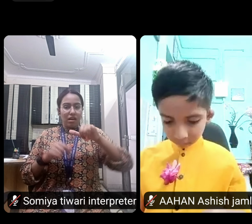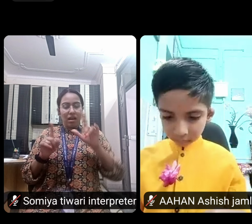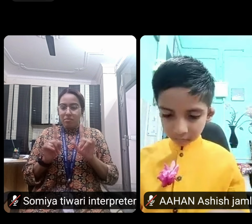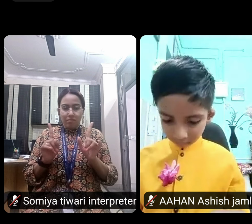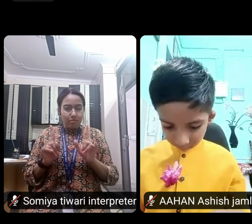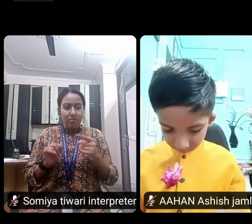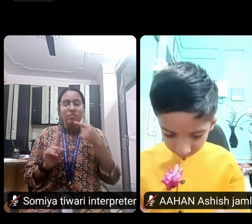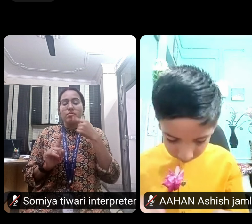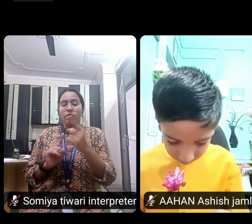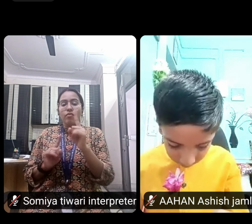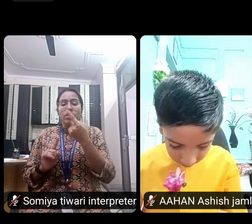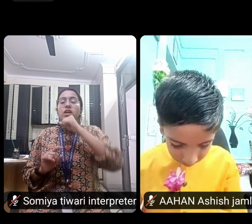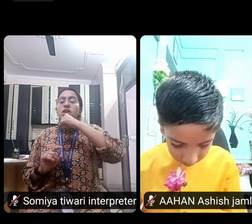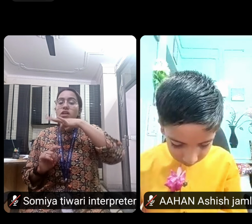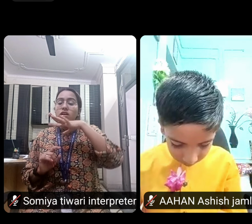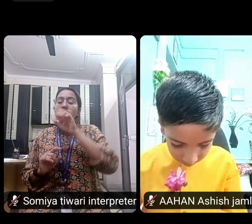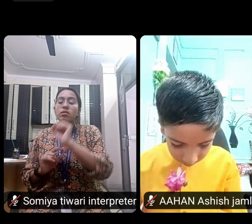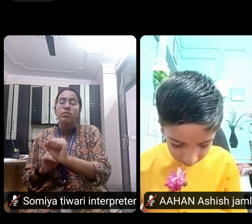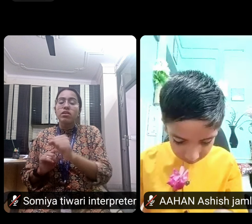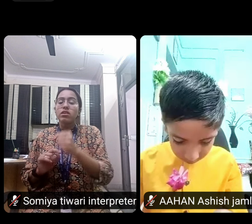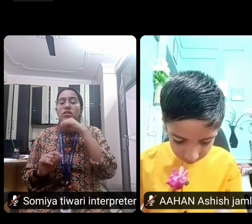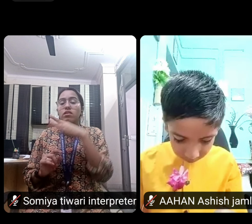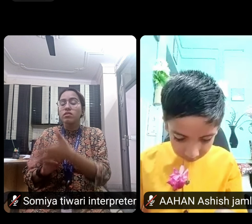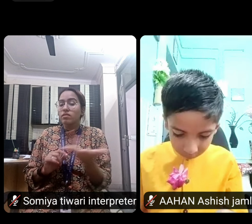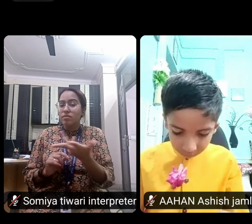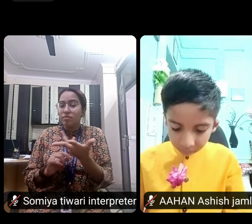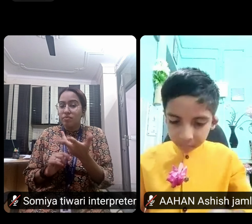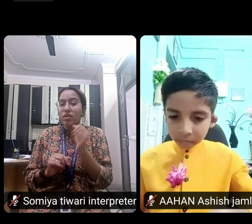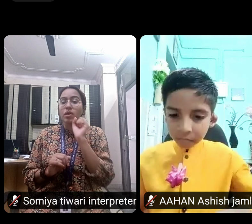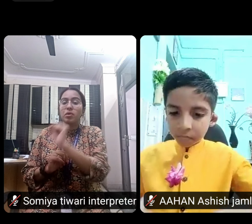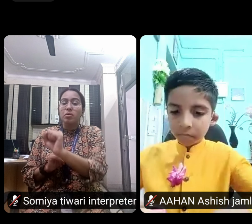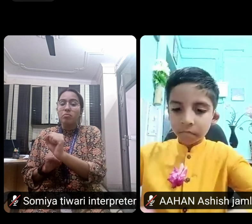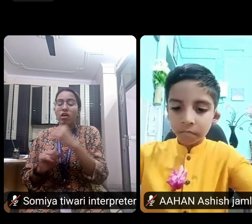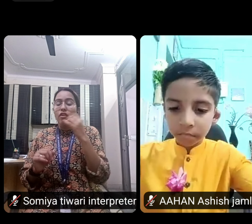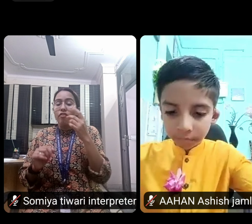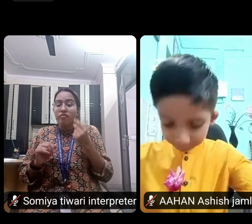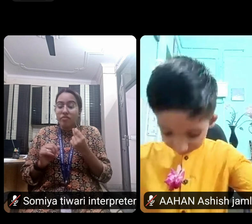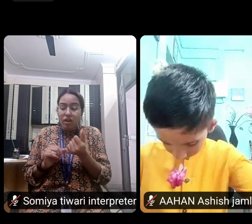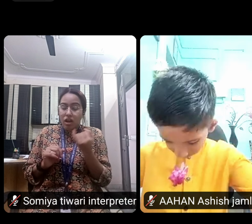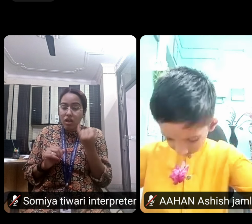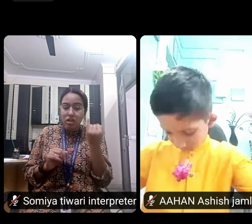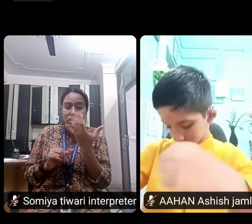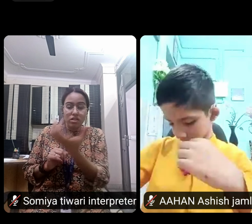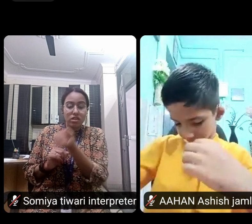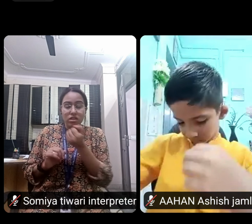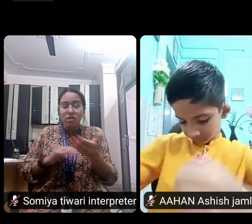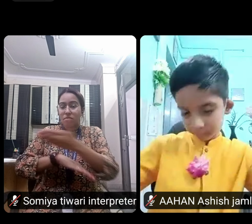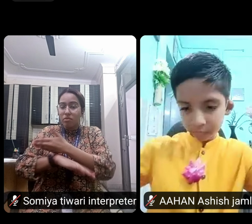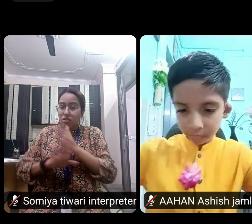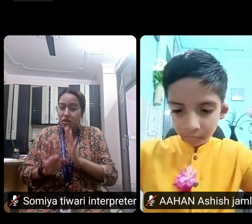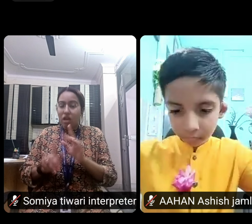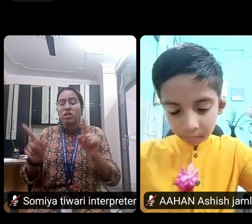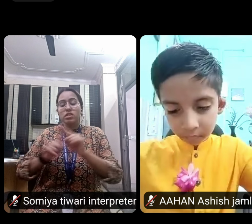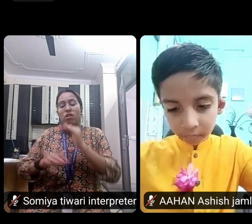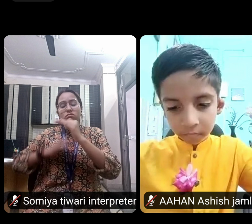है एज ऑफ आइडेंटिफिकेशन में, बच्चा कितनी जल्दी आइडेंटिफाई हुआ है उस हिसाब से उसकी